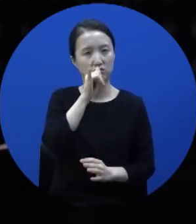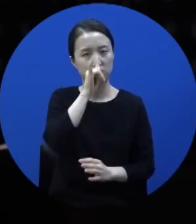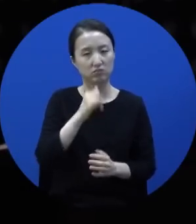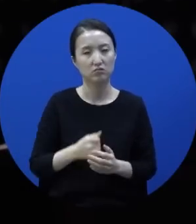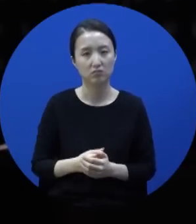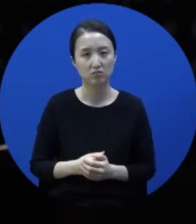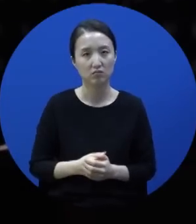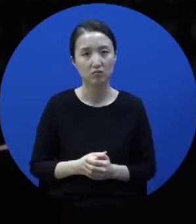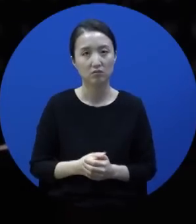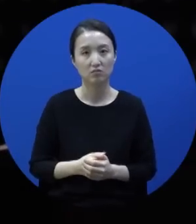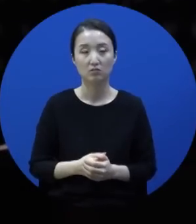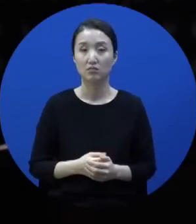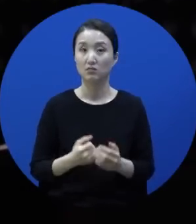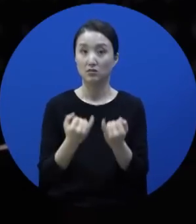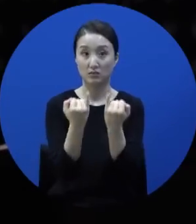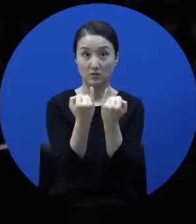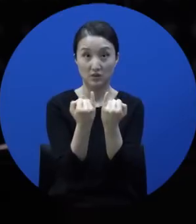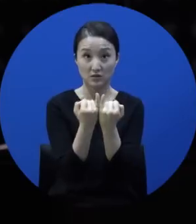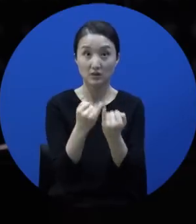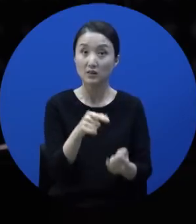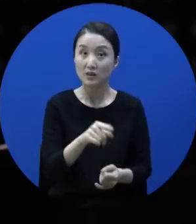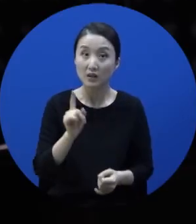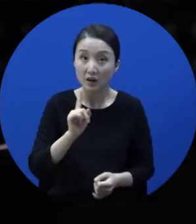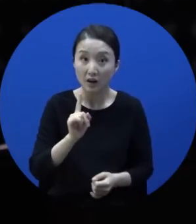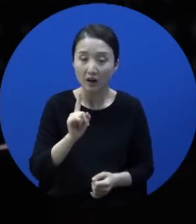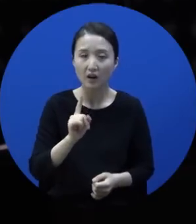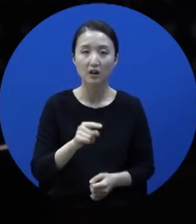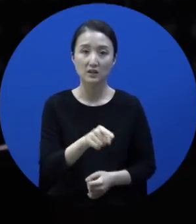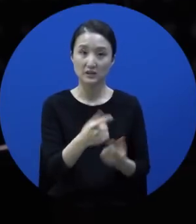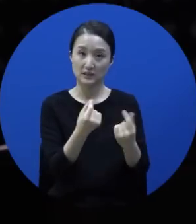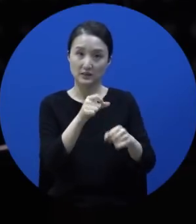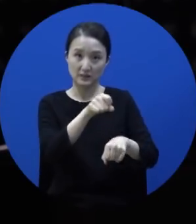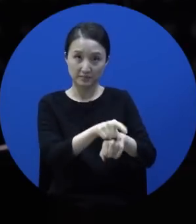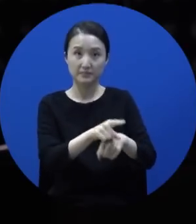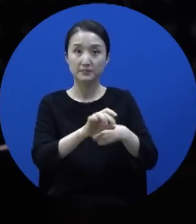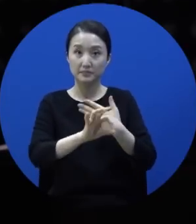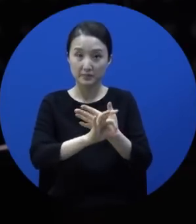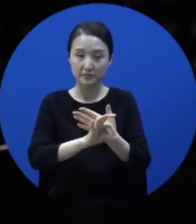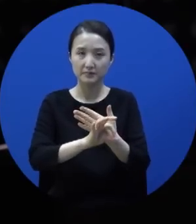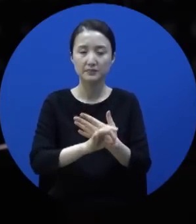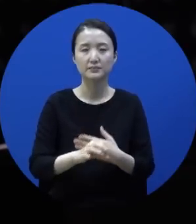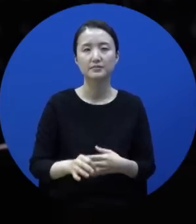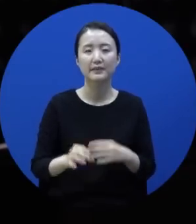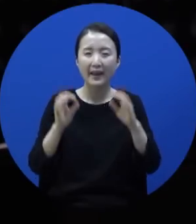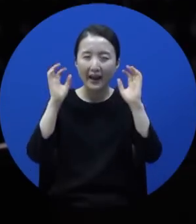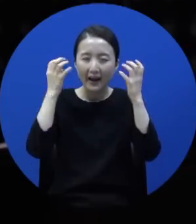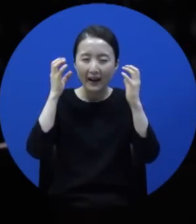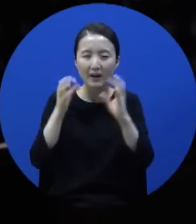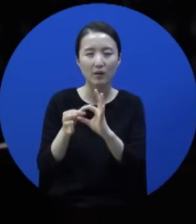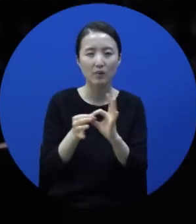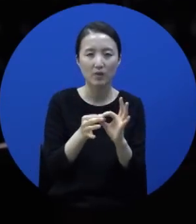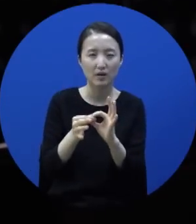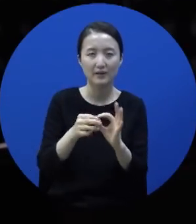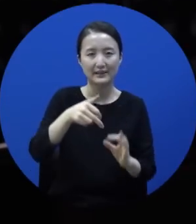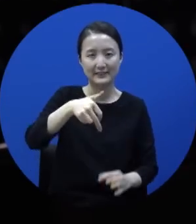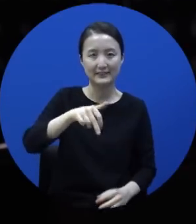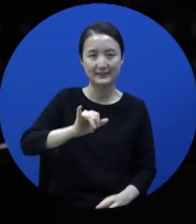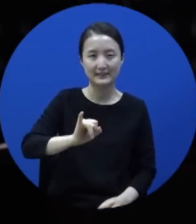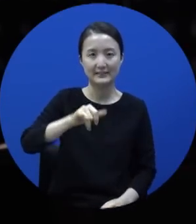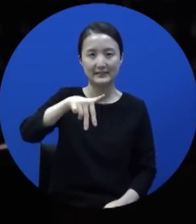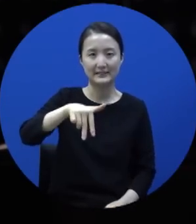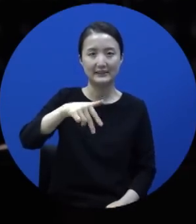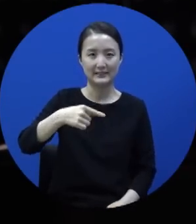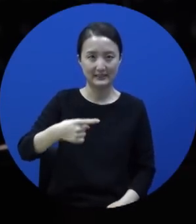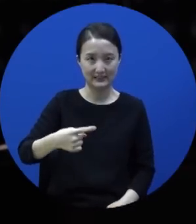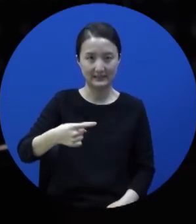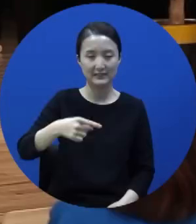수가 있어요. 그래서 아이들의 장난감을 가지고 재미있게 놀아주고 어떻게 학습하는지에 대한 방법을 알려줄 수 있는 그런 직업을 가질